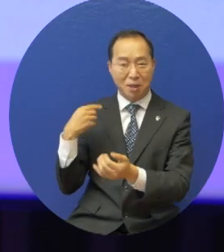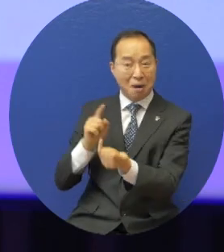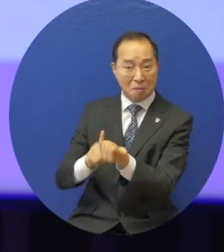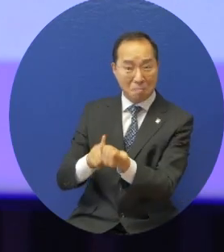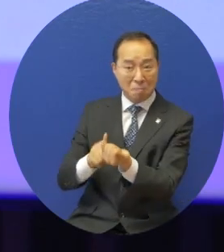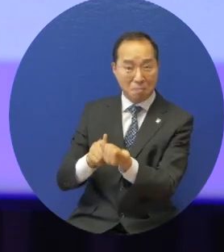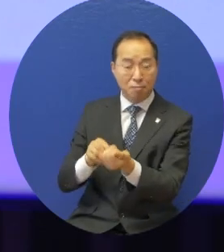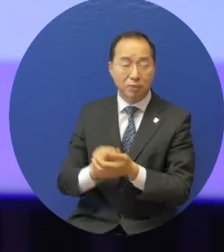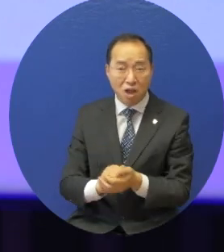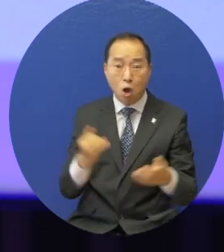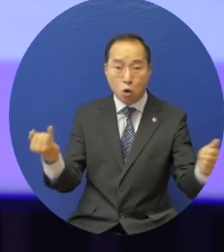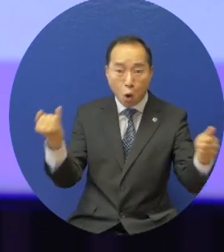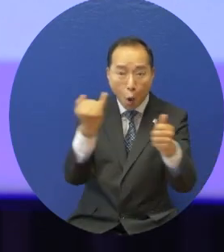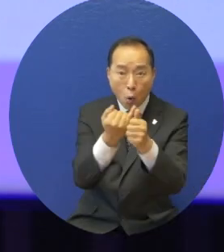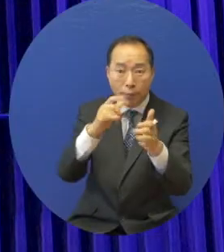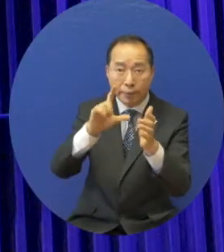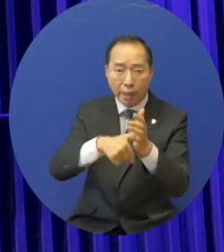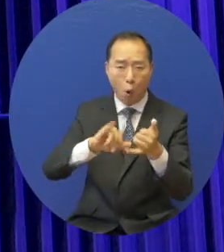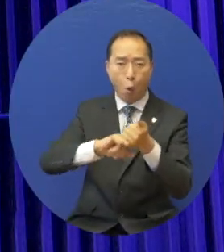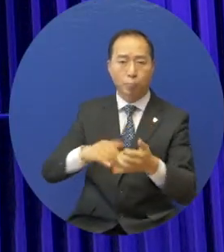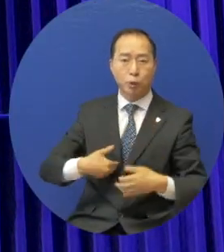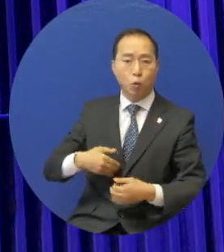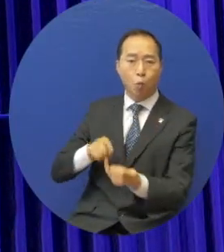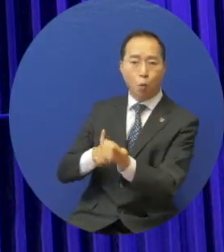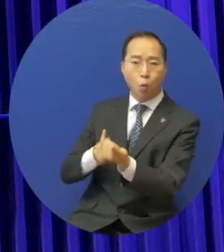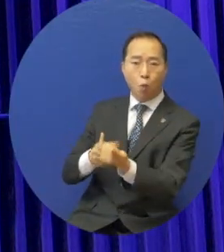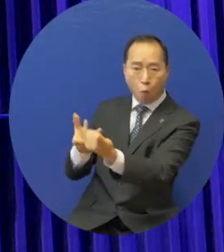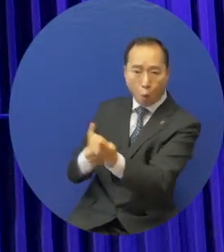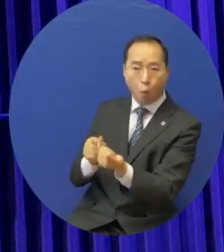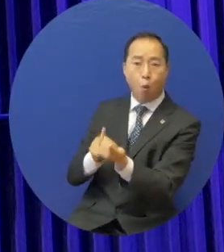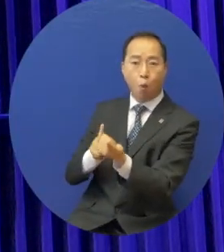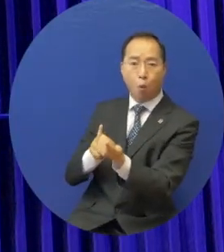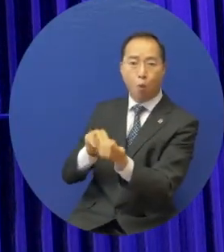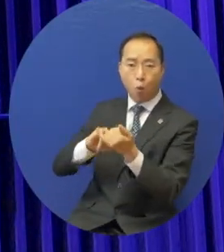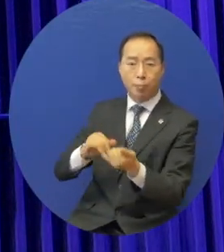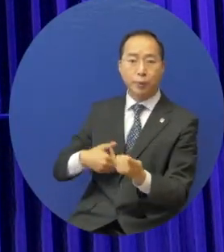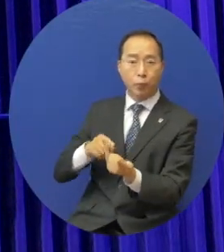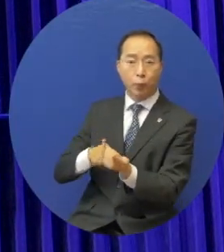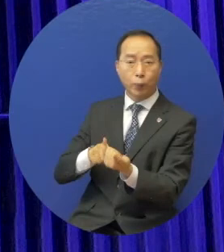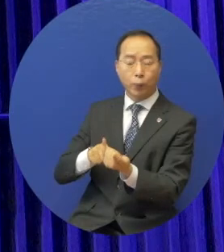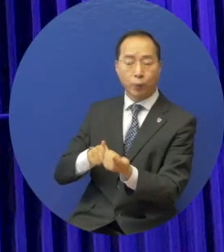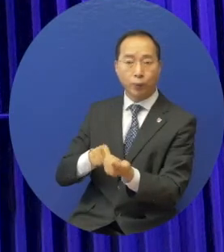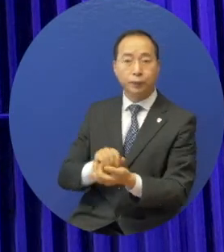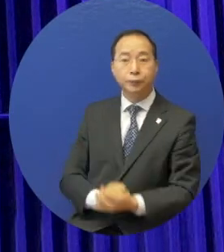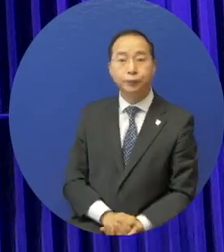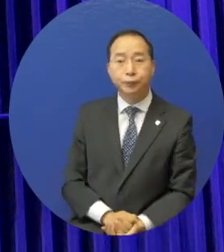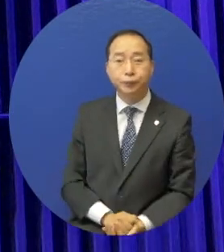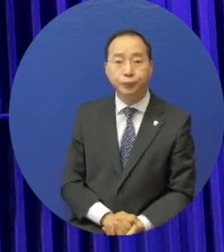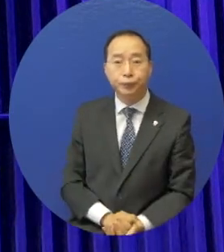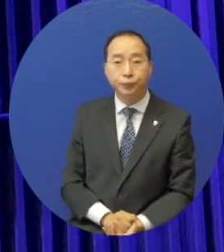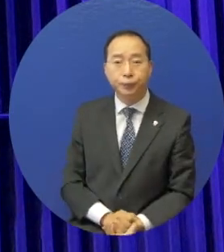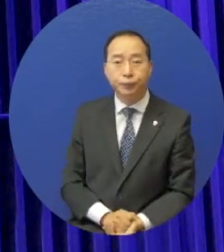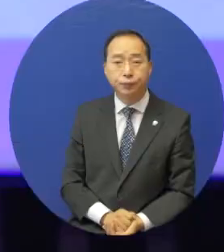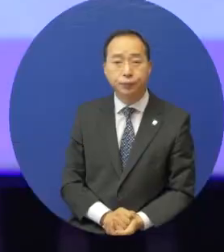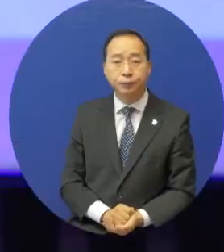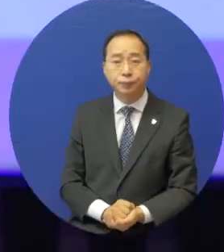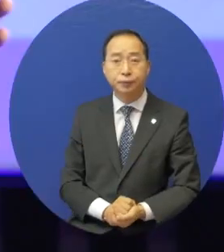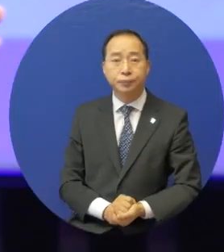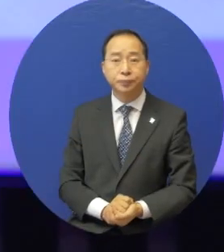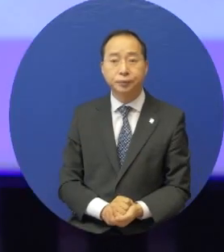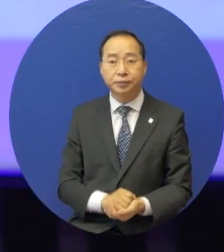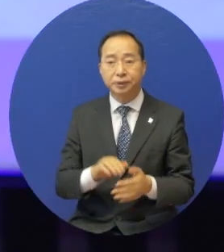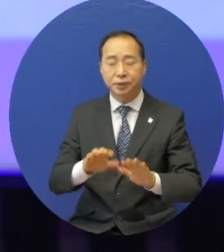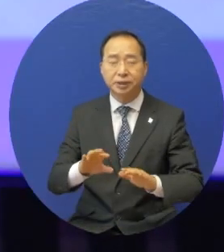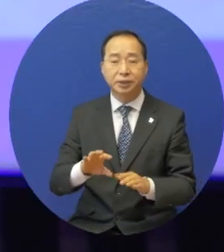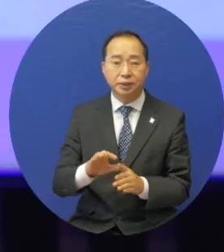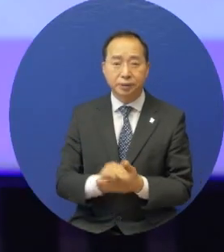이 일하는 여성들이 왜 중요하냐면 조선시대 여성들은 사회생활을 좀 안 했지 않았나? 좀 부족하지 않았나? 거의